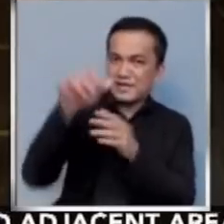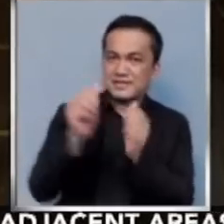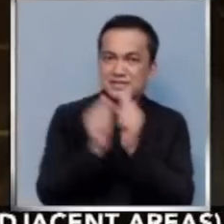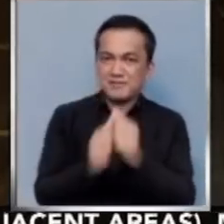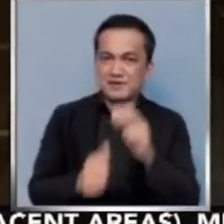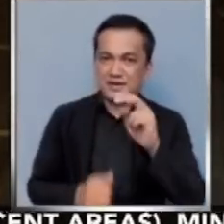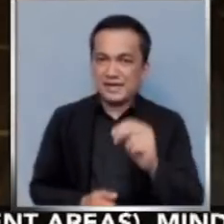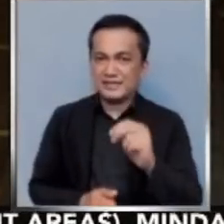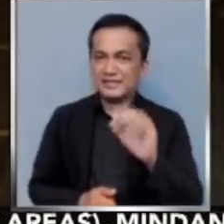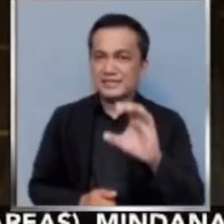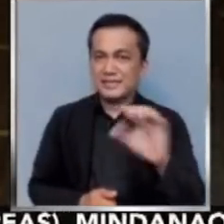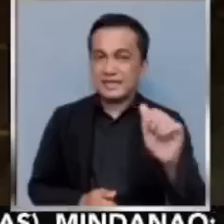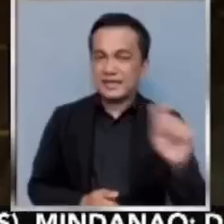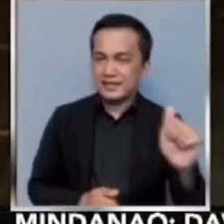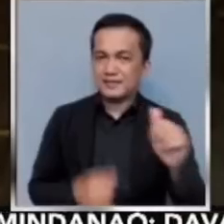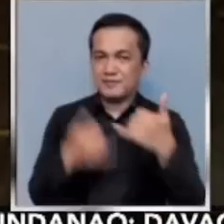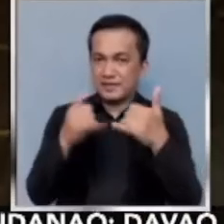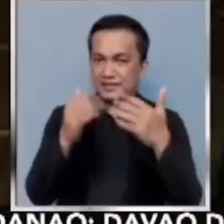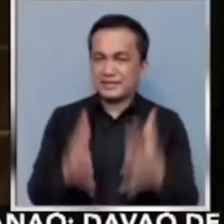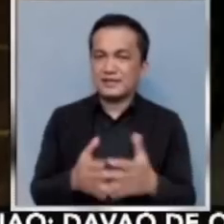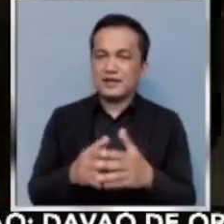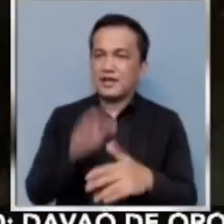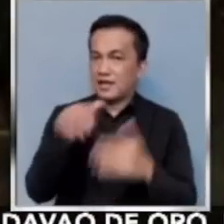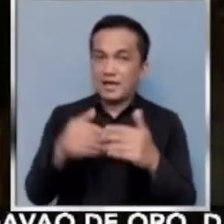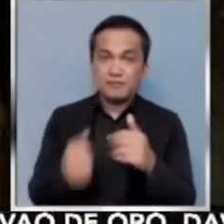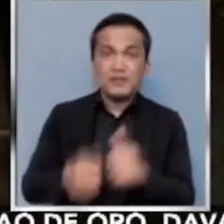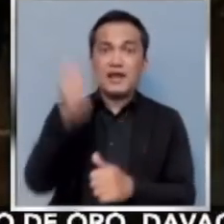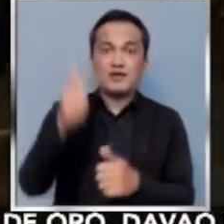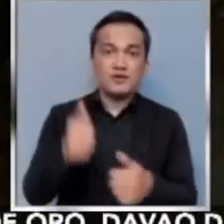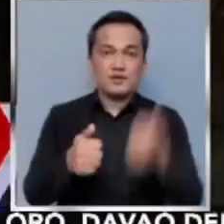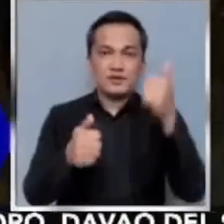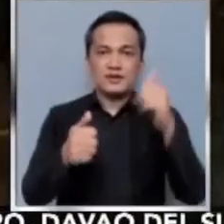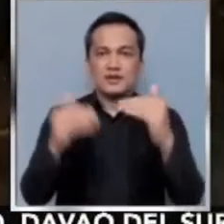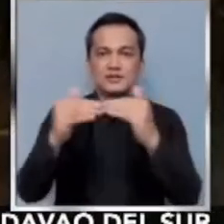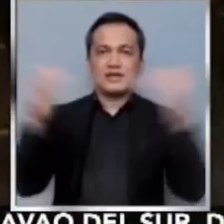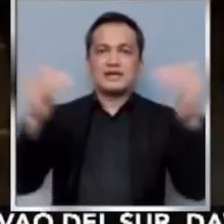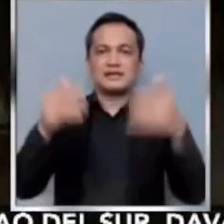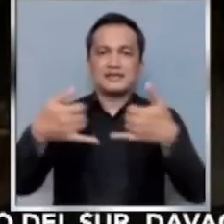ito na nga, lahat panalo dahil nagtapos sa tie ang laro.